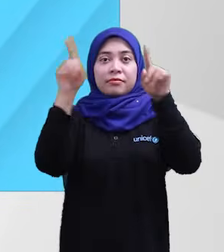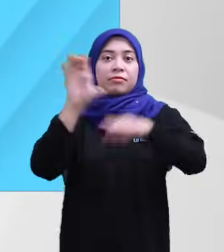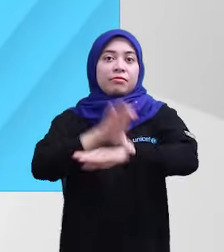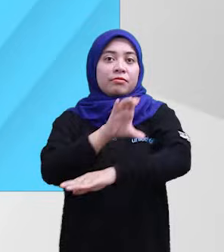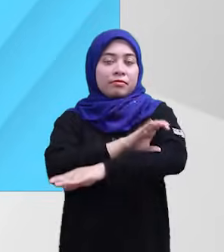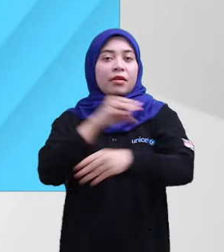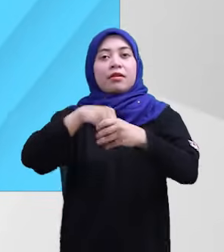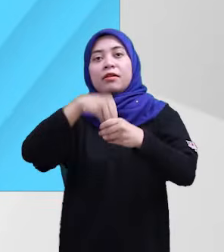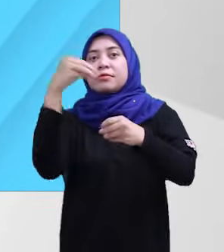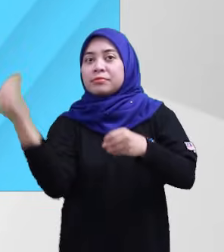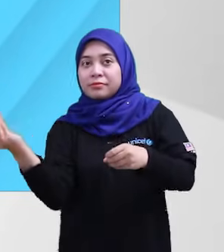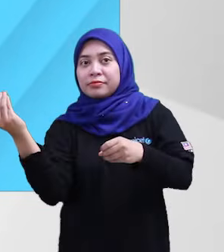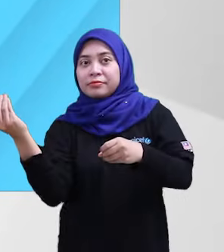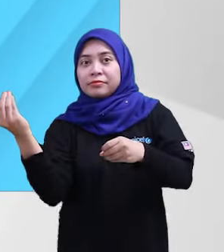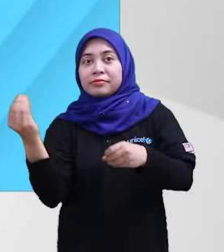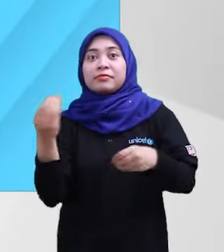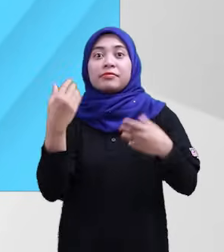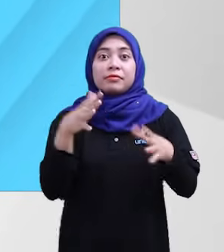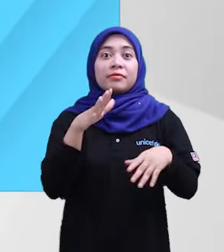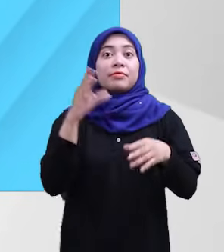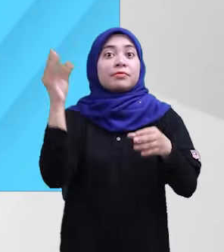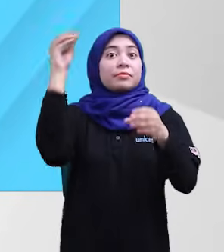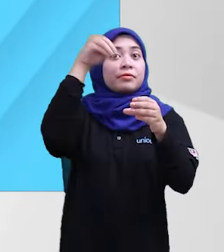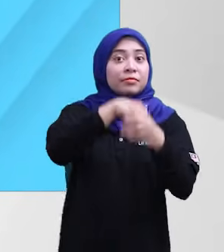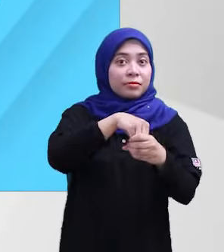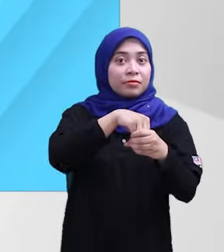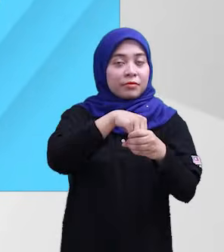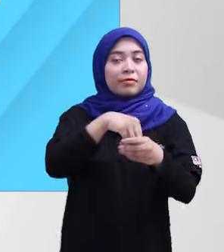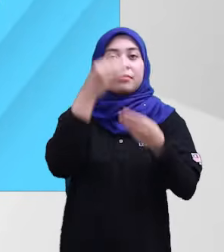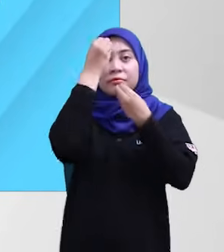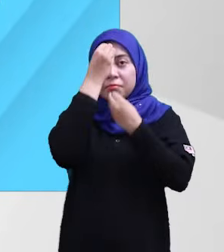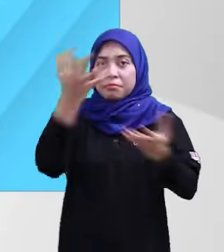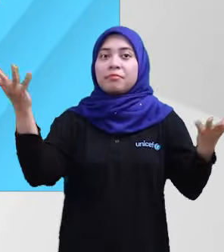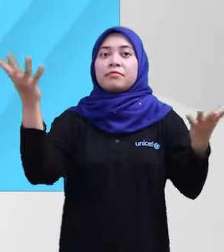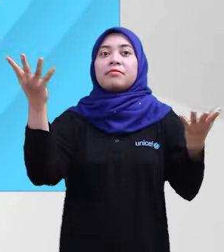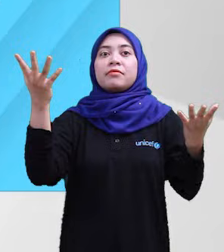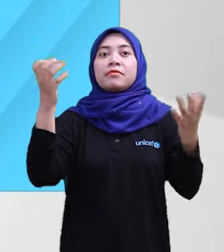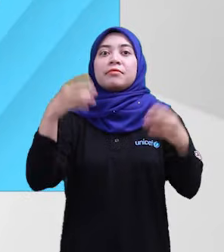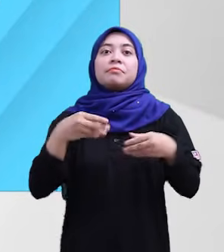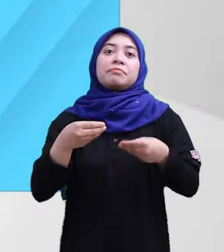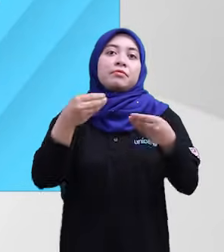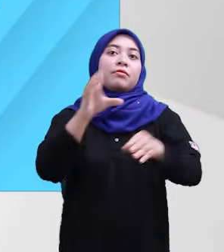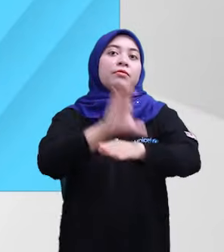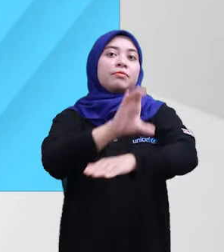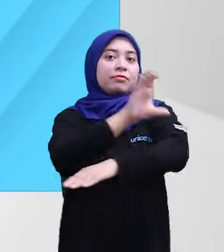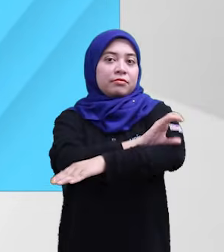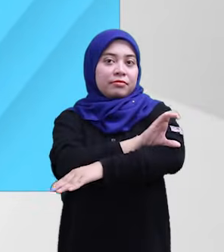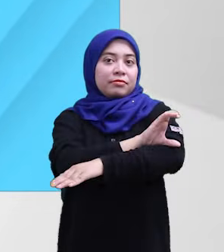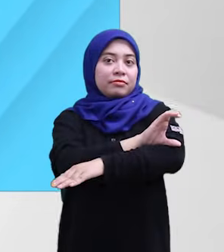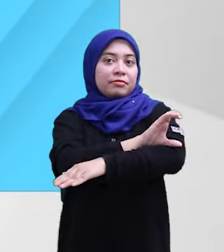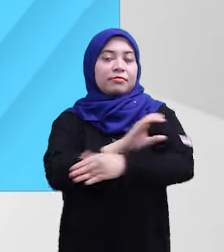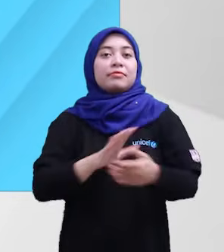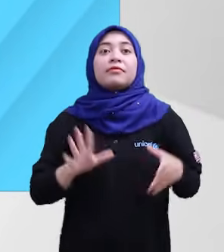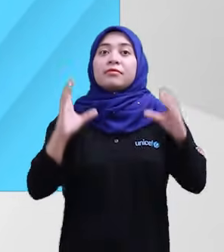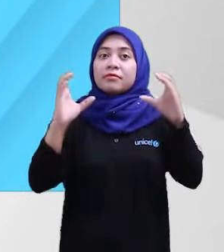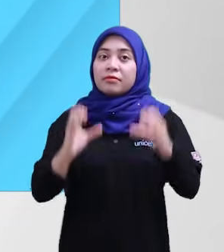komputer disebut sebagai output. Sebaliknya dipanggil input. Input adalah maklumat yang perlu kita berikan kepada komputer. Ini